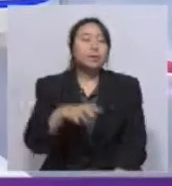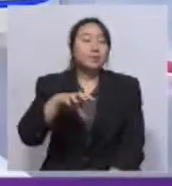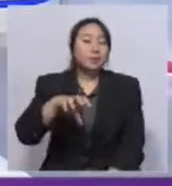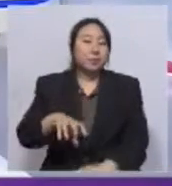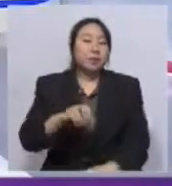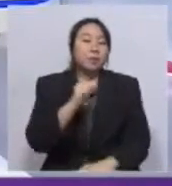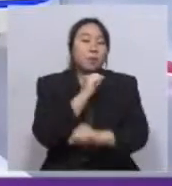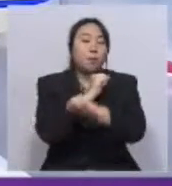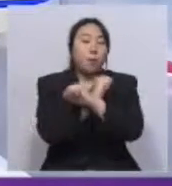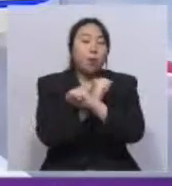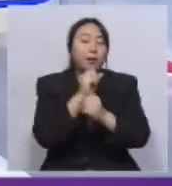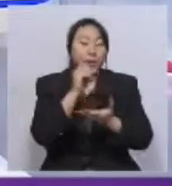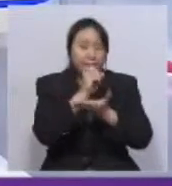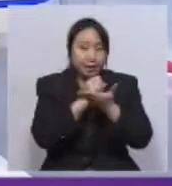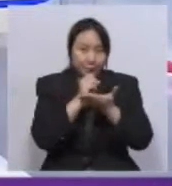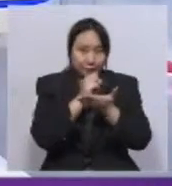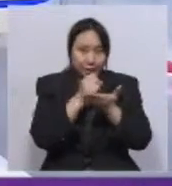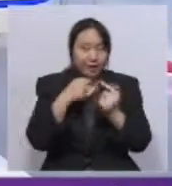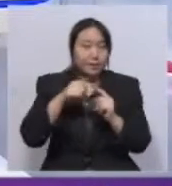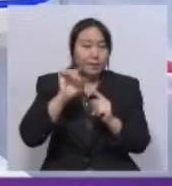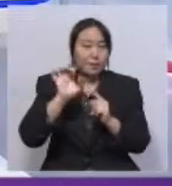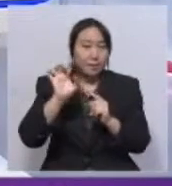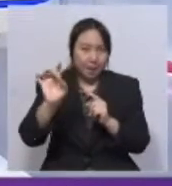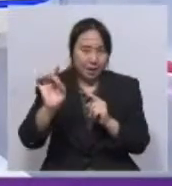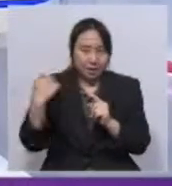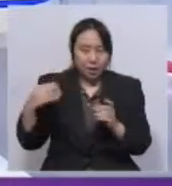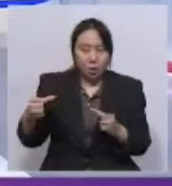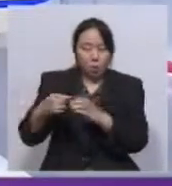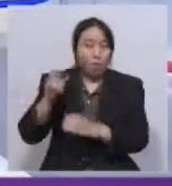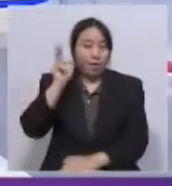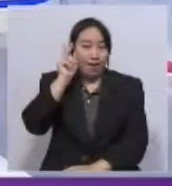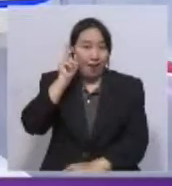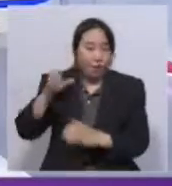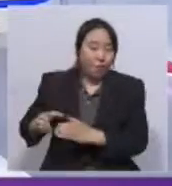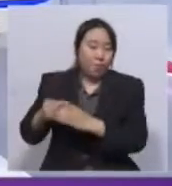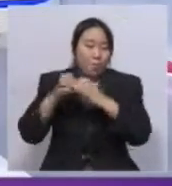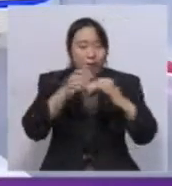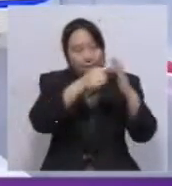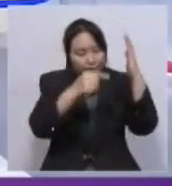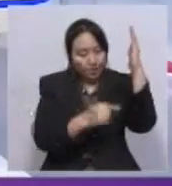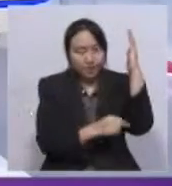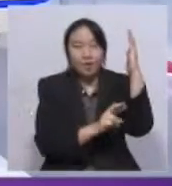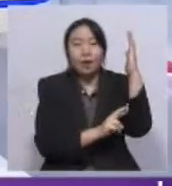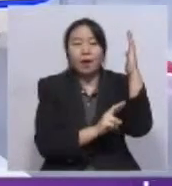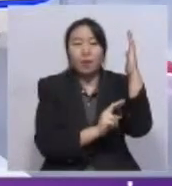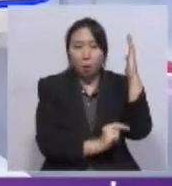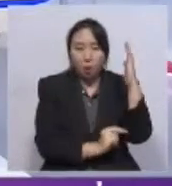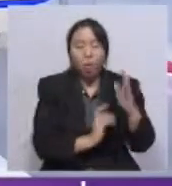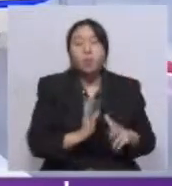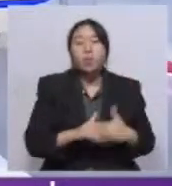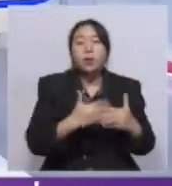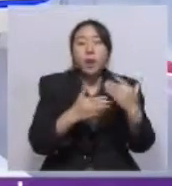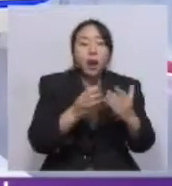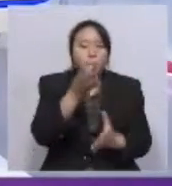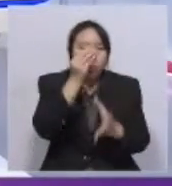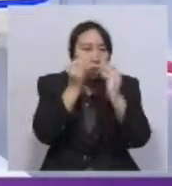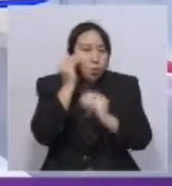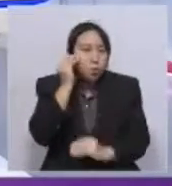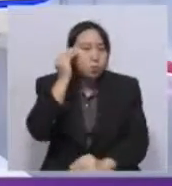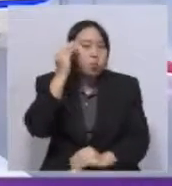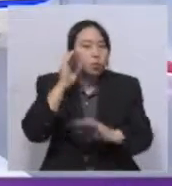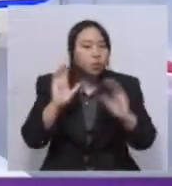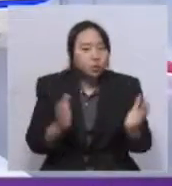สำนักงานป้องกันและปราบปรามยาเสพติดภาค8นำเครือข่ายสื่อมวลชนลงพื้นที่จังหวัดระนองเพื่อพัฒนาความรู้ความเข้าใจเสริมสร้าง